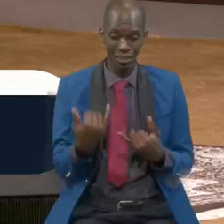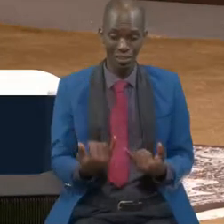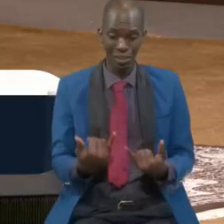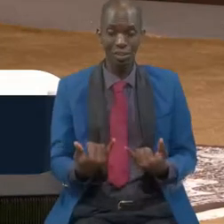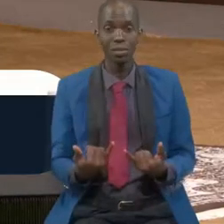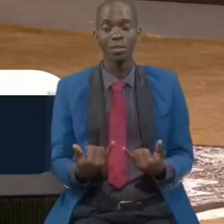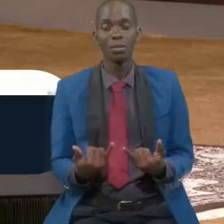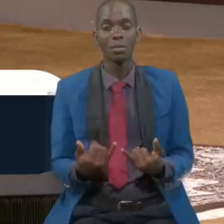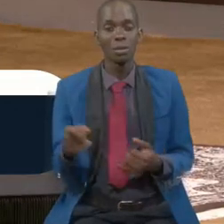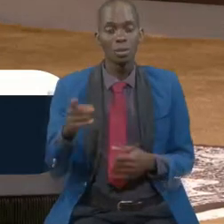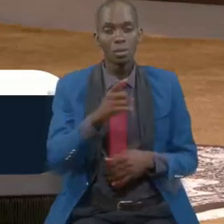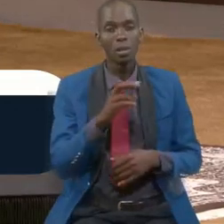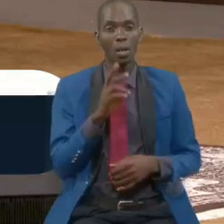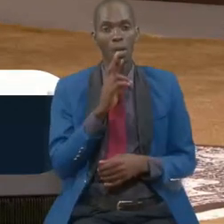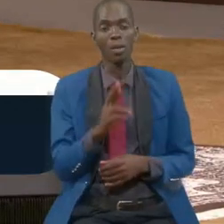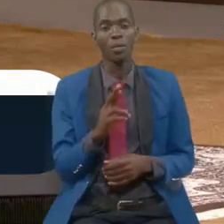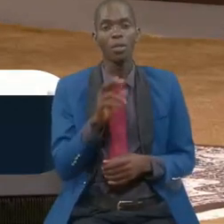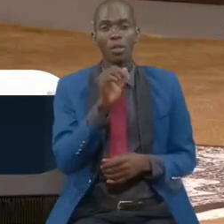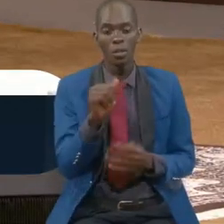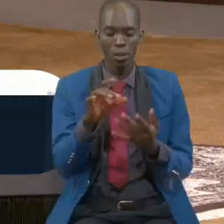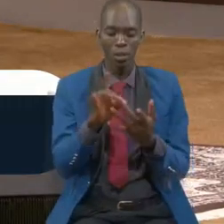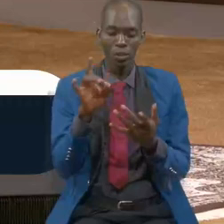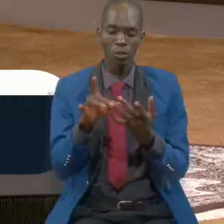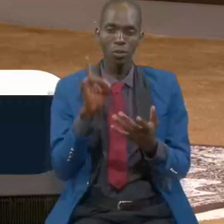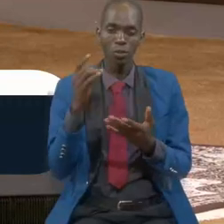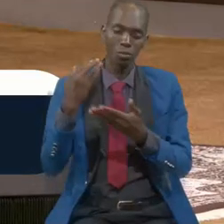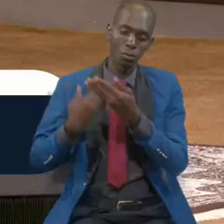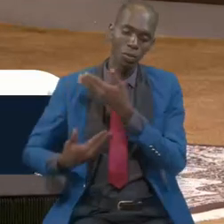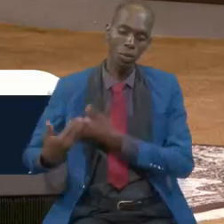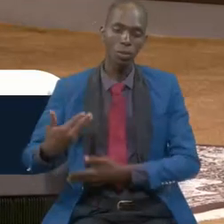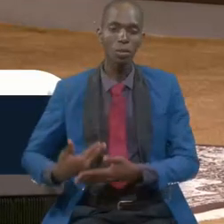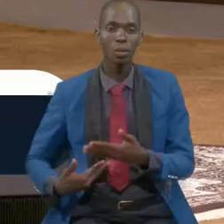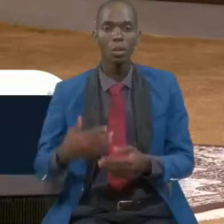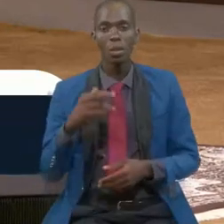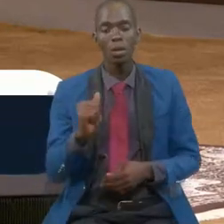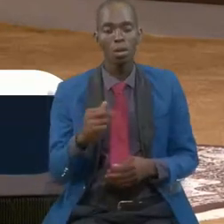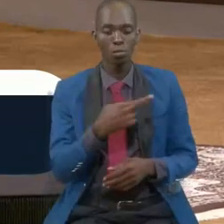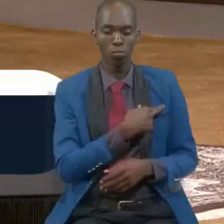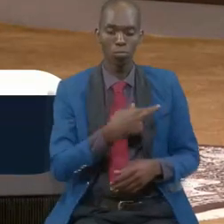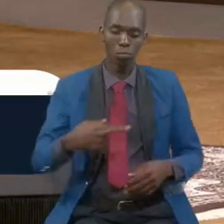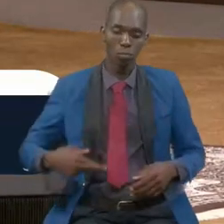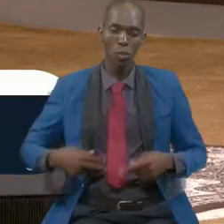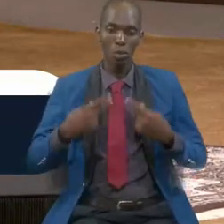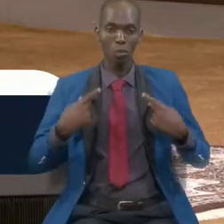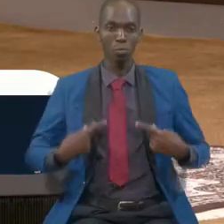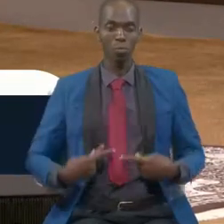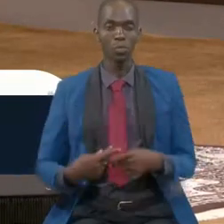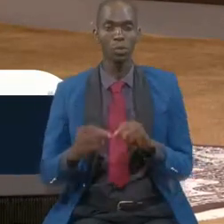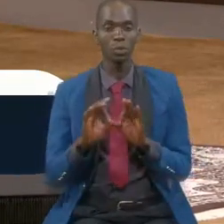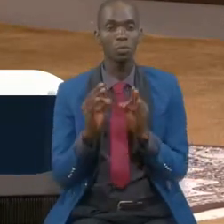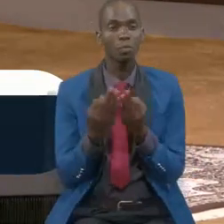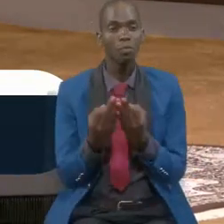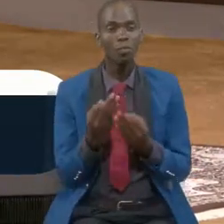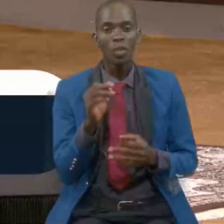vous êtes, pas vous étiez en ce temps présent. Vous êtes une race élue, un sacerdoce